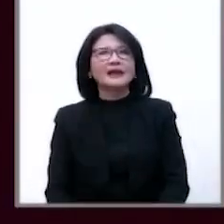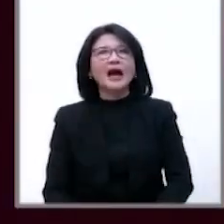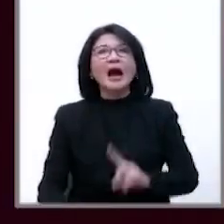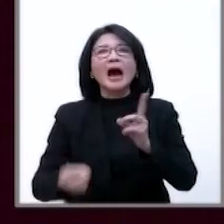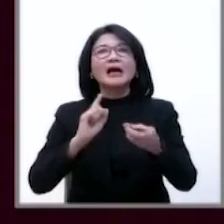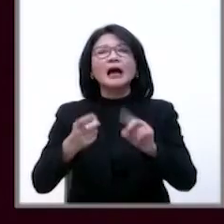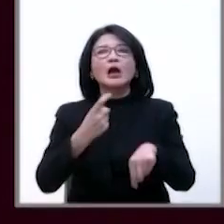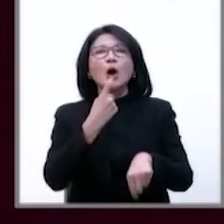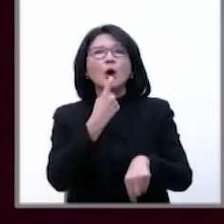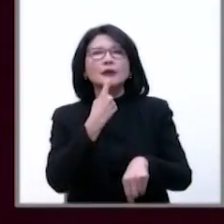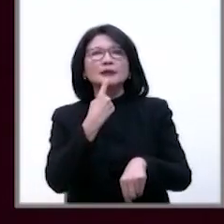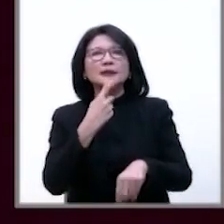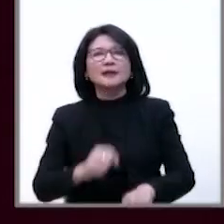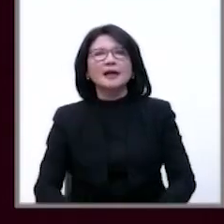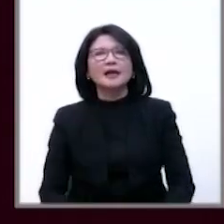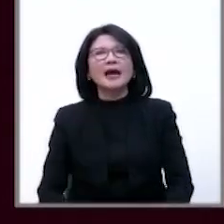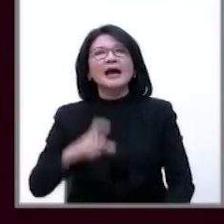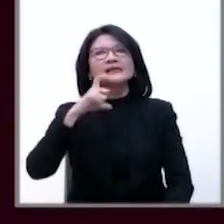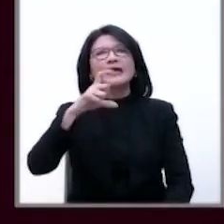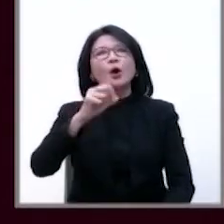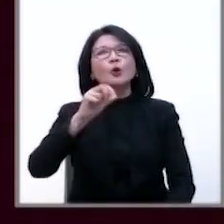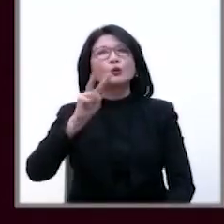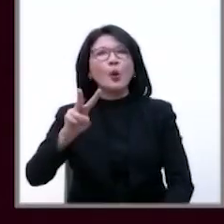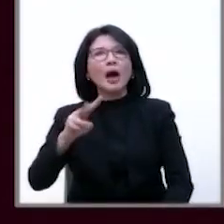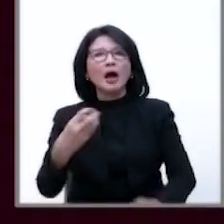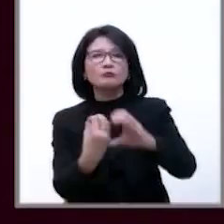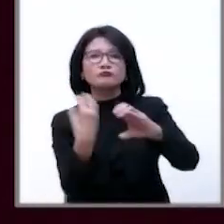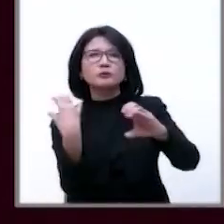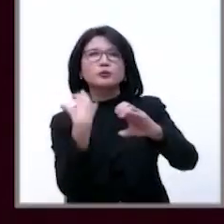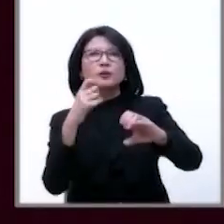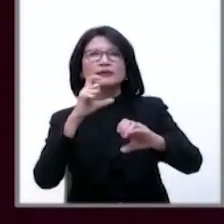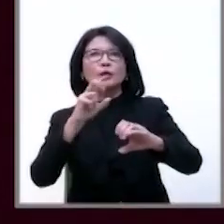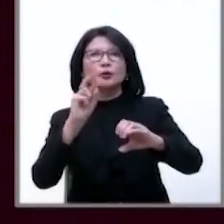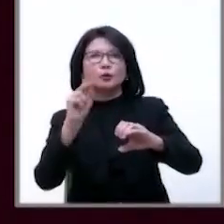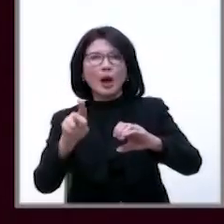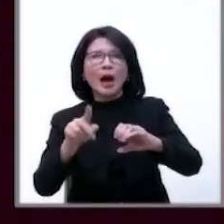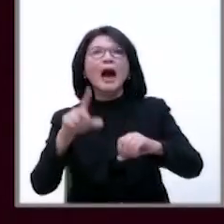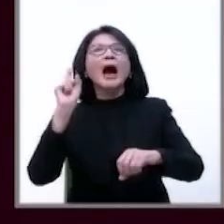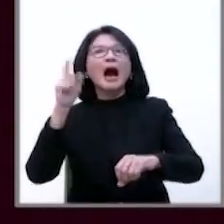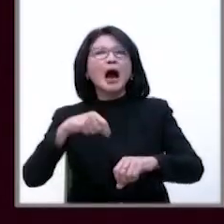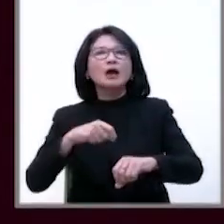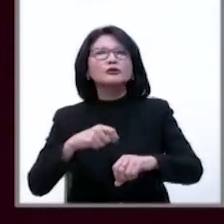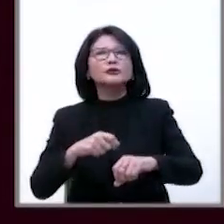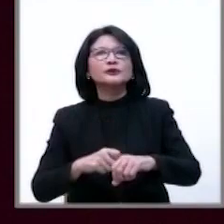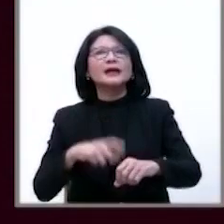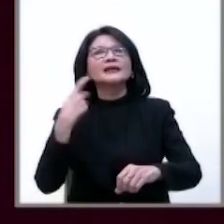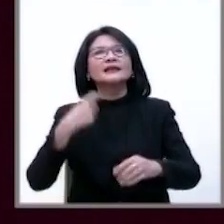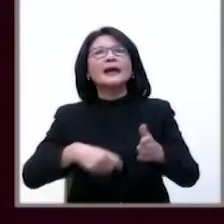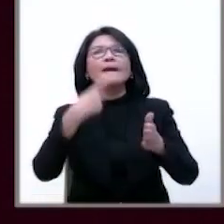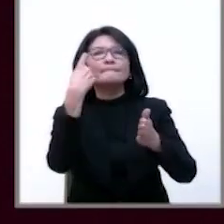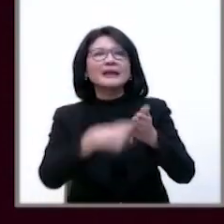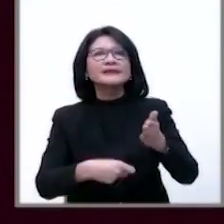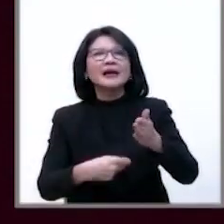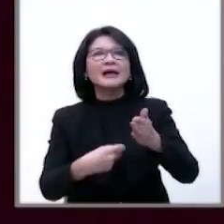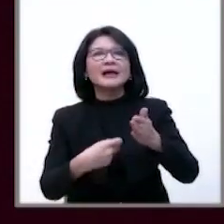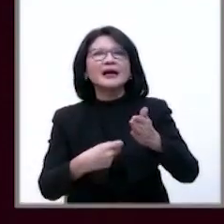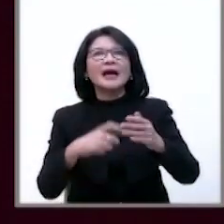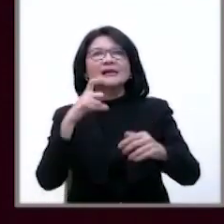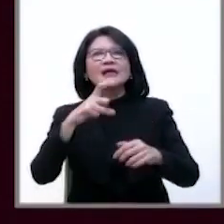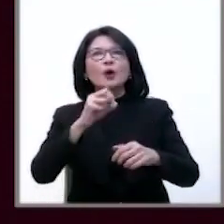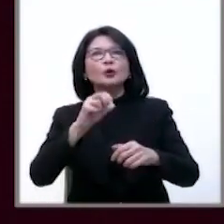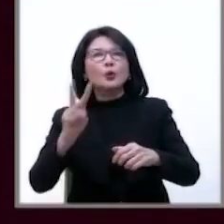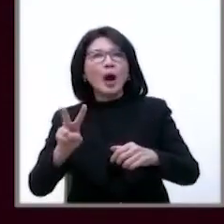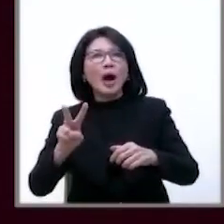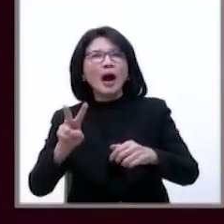bicara masalah karbon tentunya kita harus menyinggung juga masalah pajak Karbon carbon